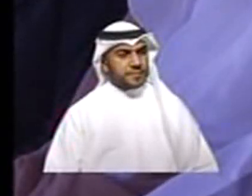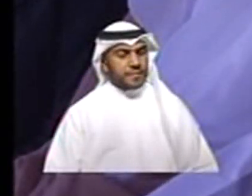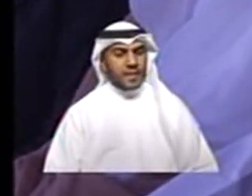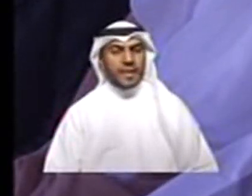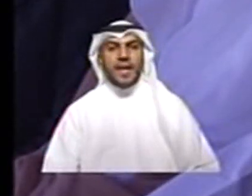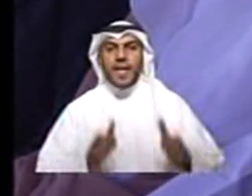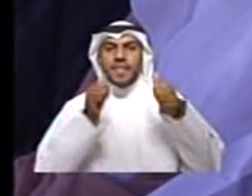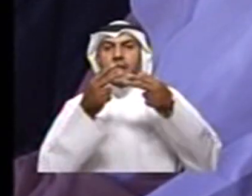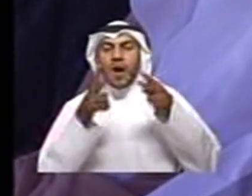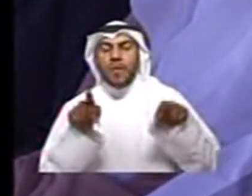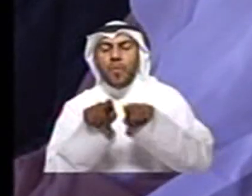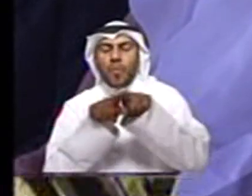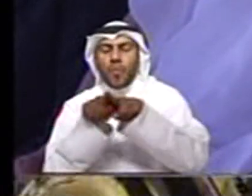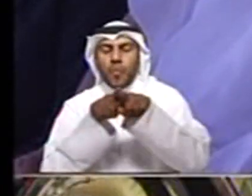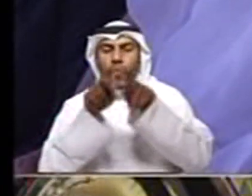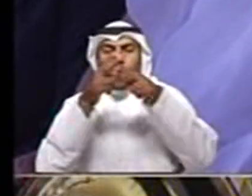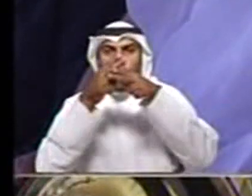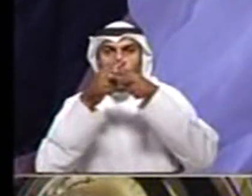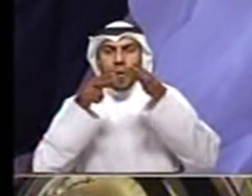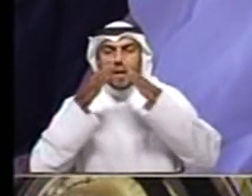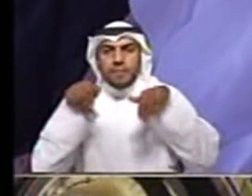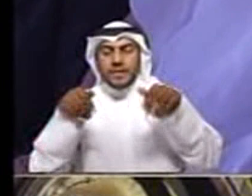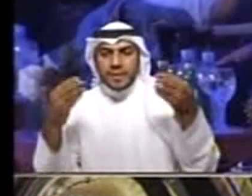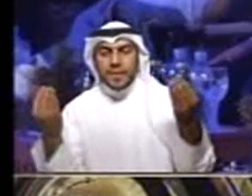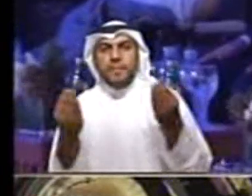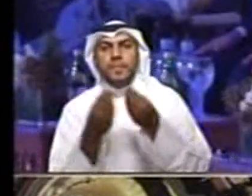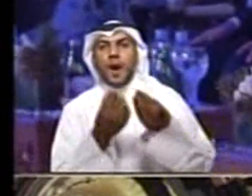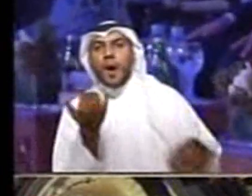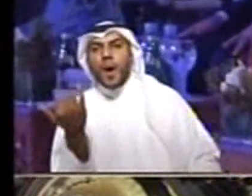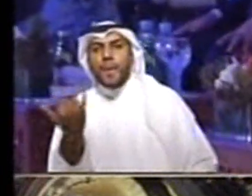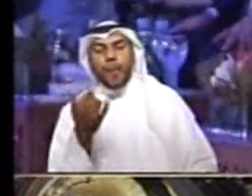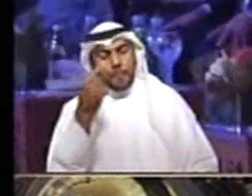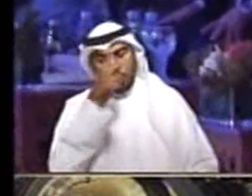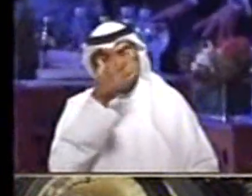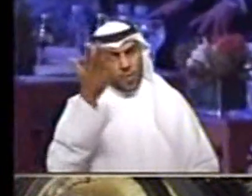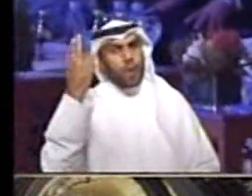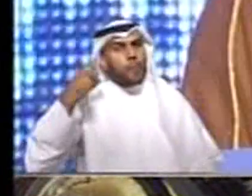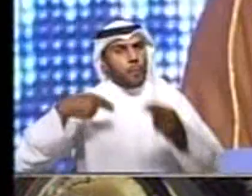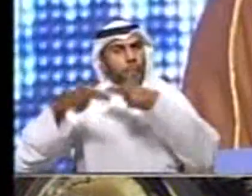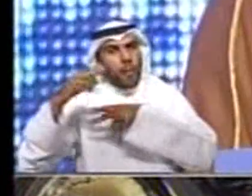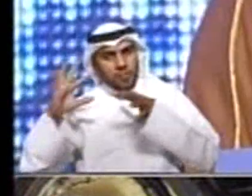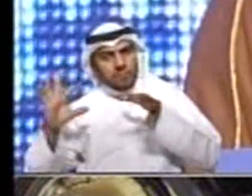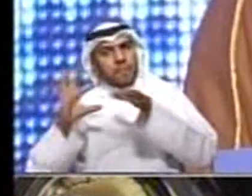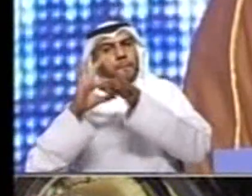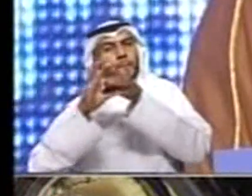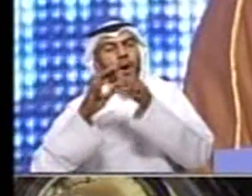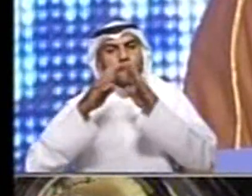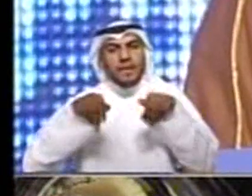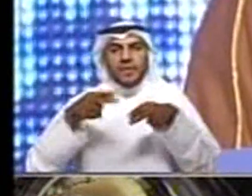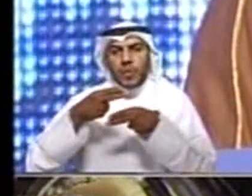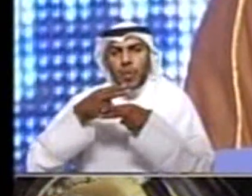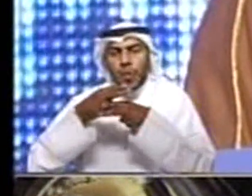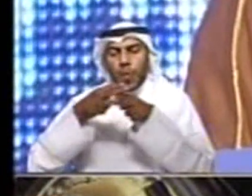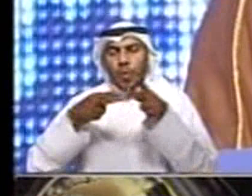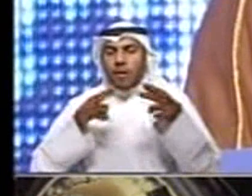انطلاقا من روابط الأخوة بين شعبي البلدين وتأكيدا لأهمية التاريخ المشترك واستكمالا لتطوير العلاقات بين